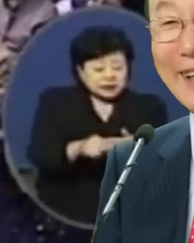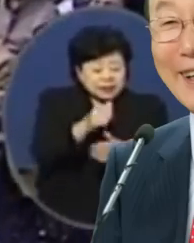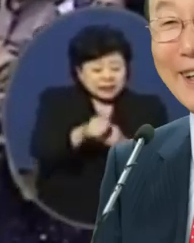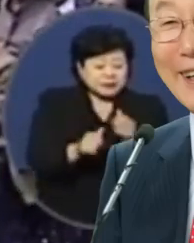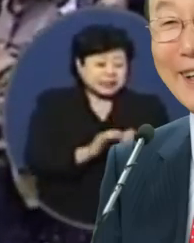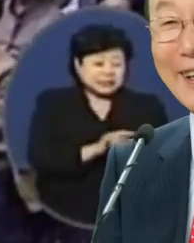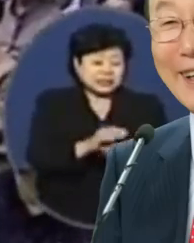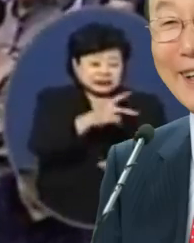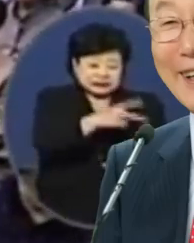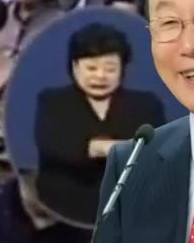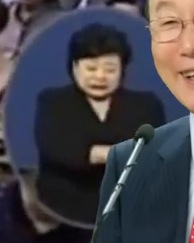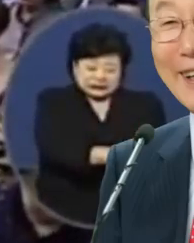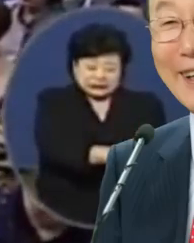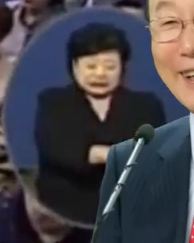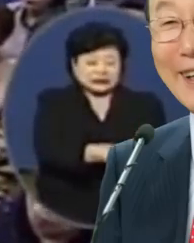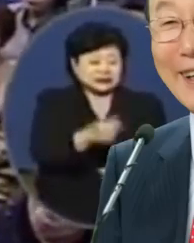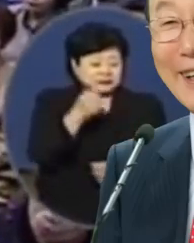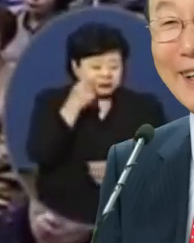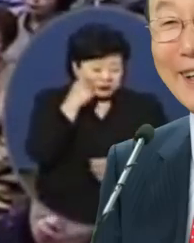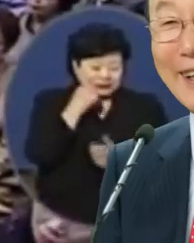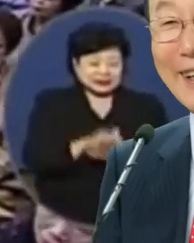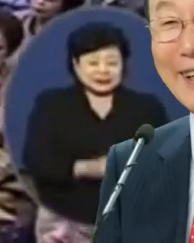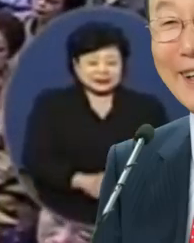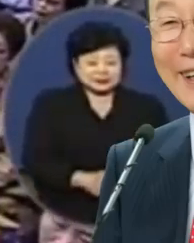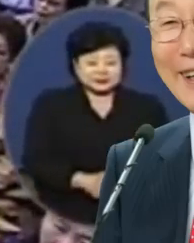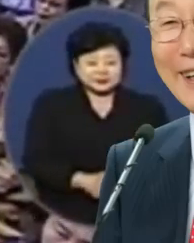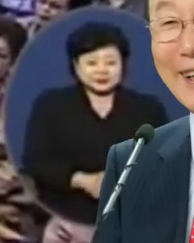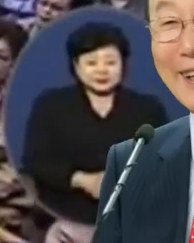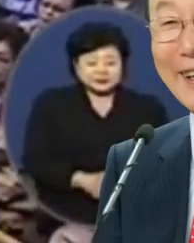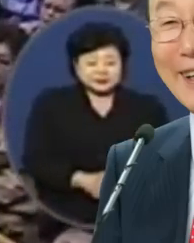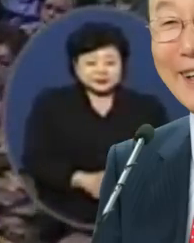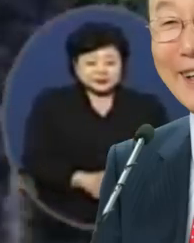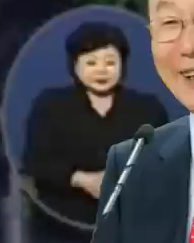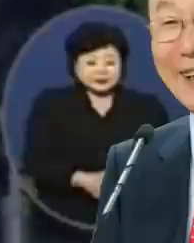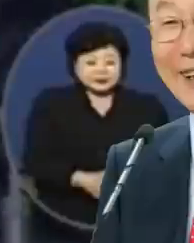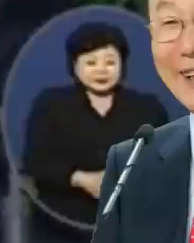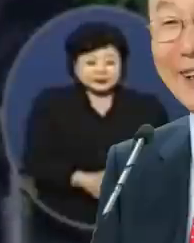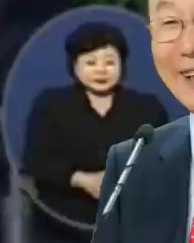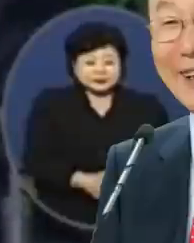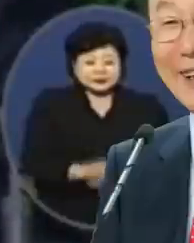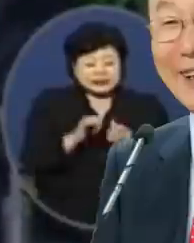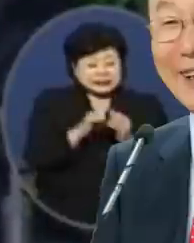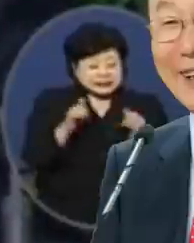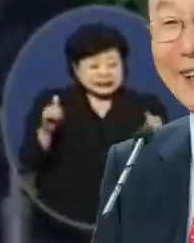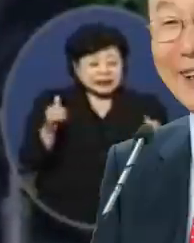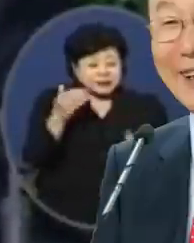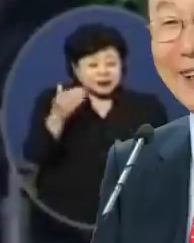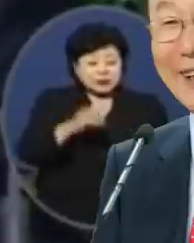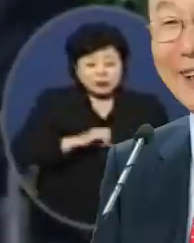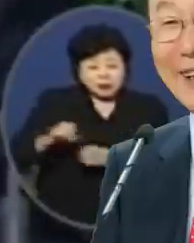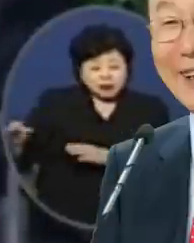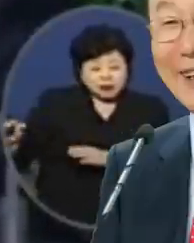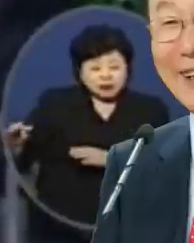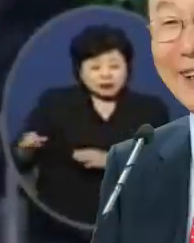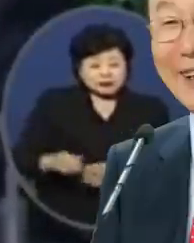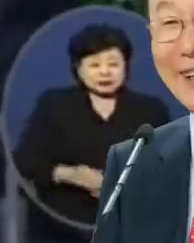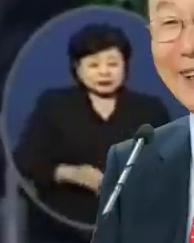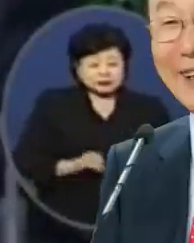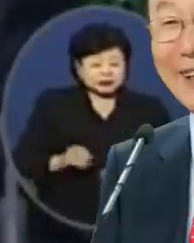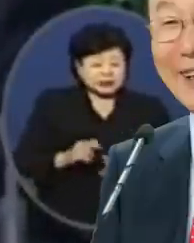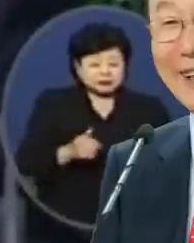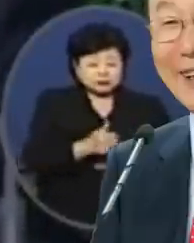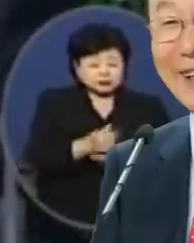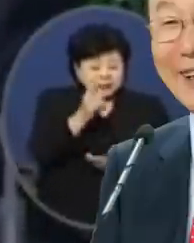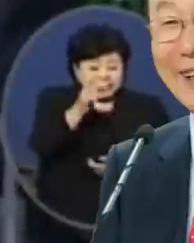하나님의 사랑에서 끊을 수 없으리라. 세상 사람이 다 여러분 버려도 여러분 안 버리는